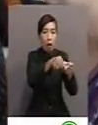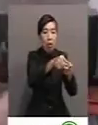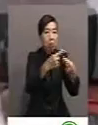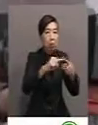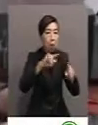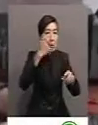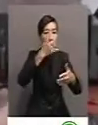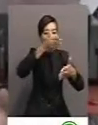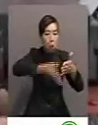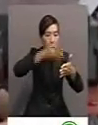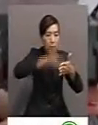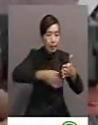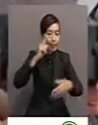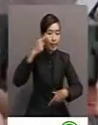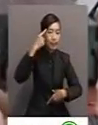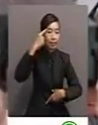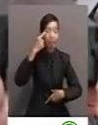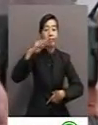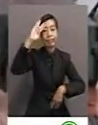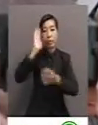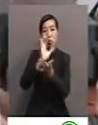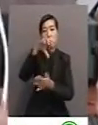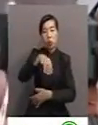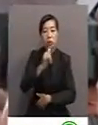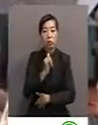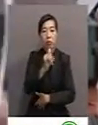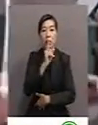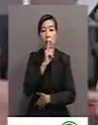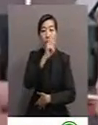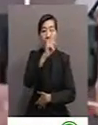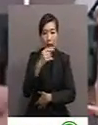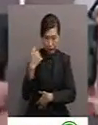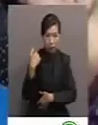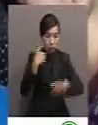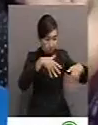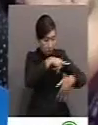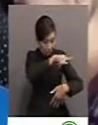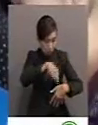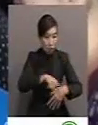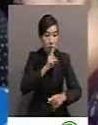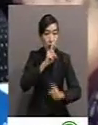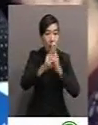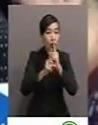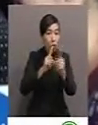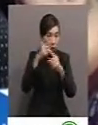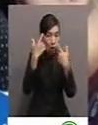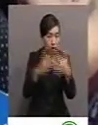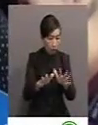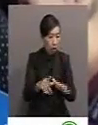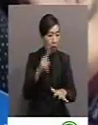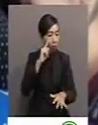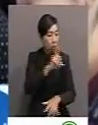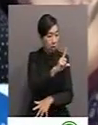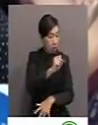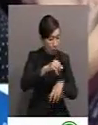ติดต่อได้เลยตัดสินใจมาแจ้งความค่ะพบว่ามีผู้เสียหายที่มาแจ้งความไว้อีกหลายคนเสียเงินไปแล้วหลายแสน